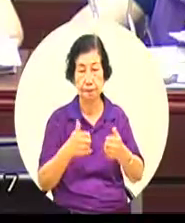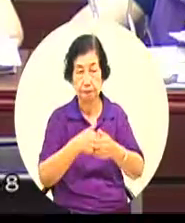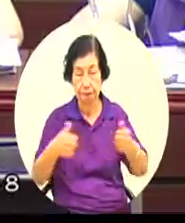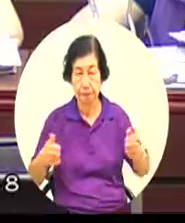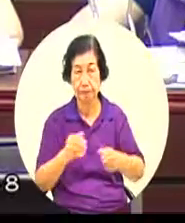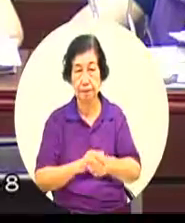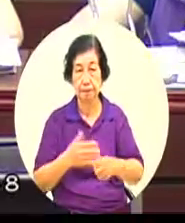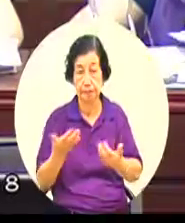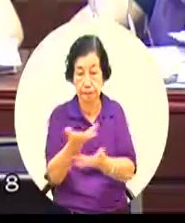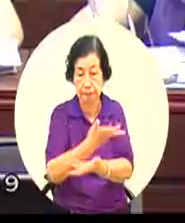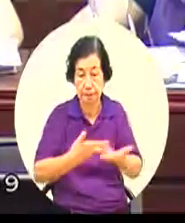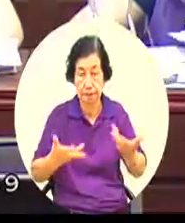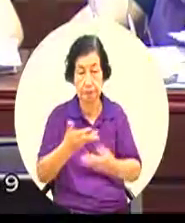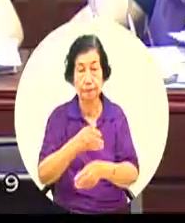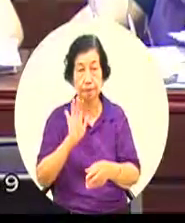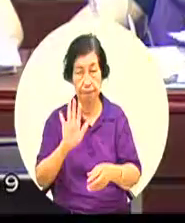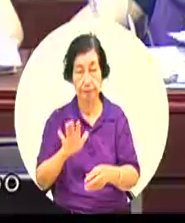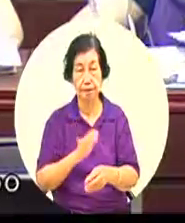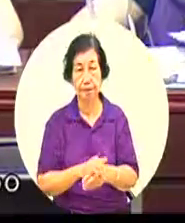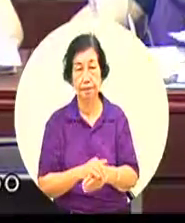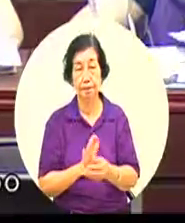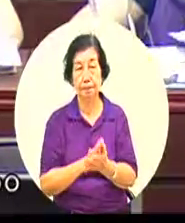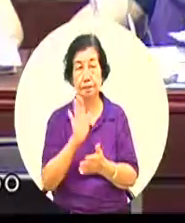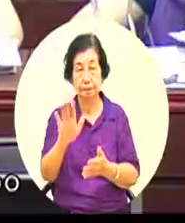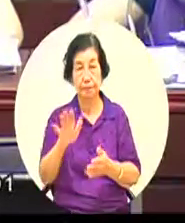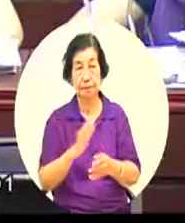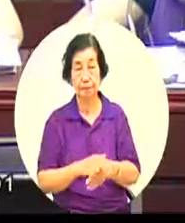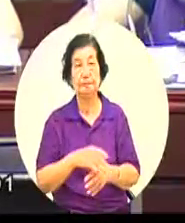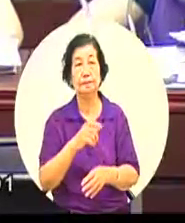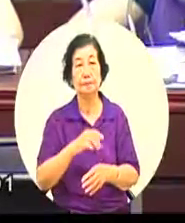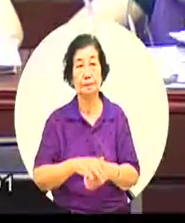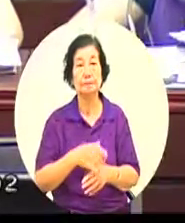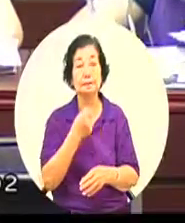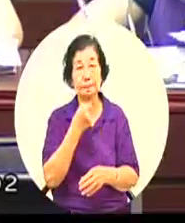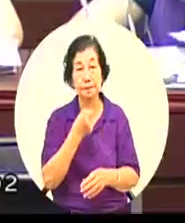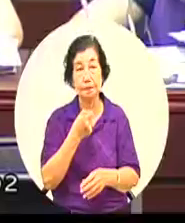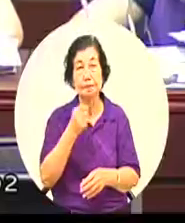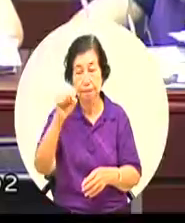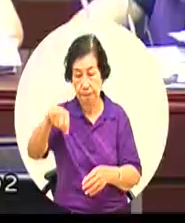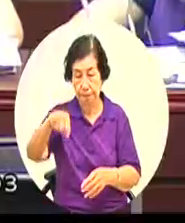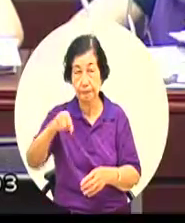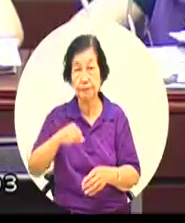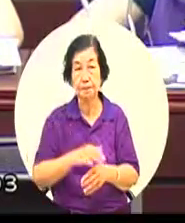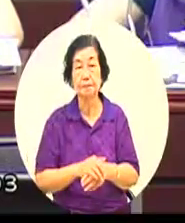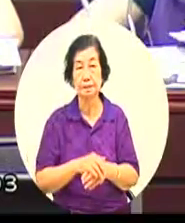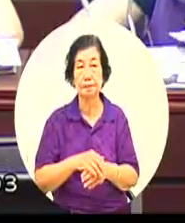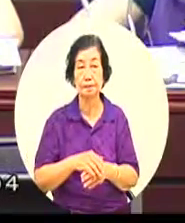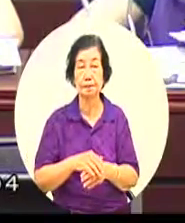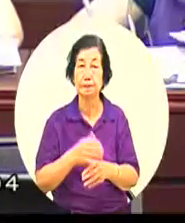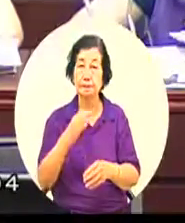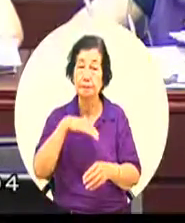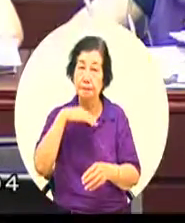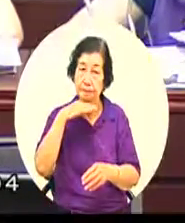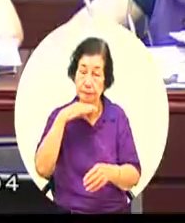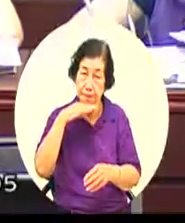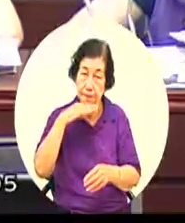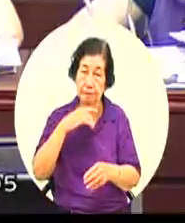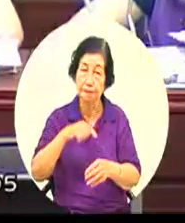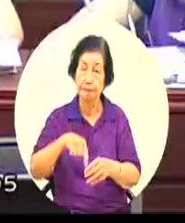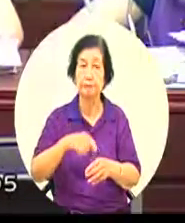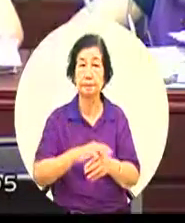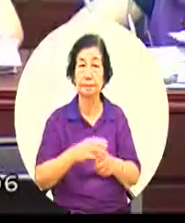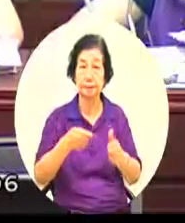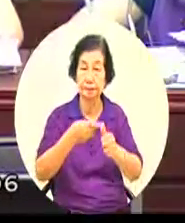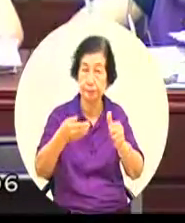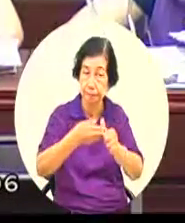林议员替我们做了这么多沟通以后，大家是愿意的，他都表示时机条件都很成熟，那教育局就正式跟他们来讨